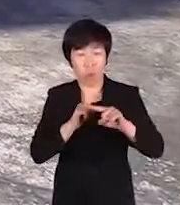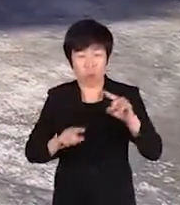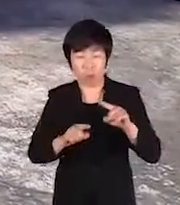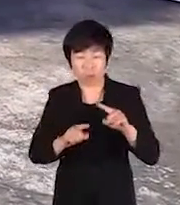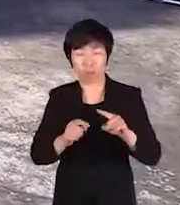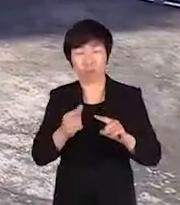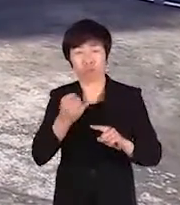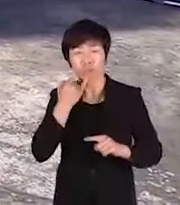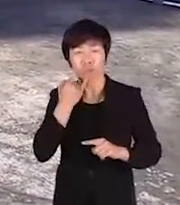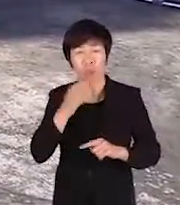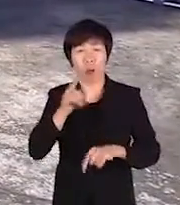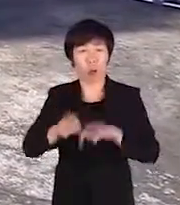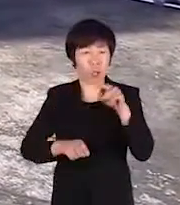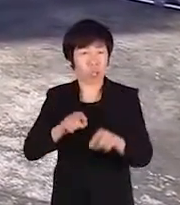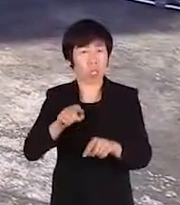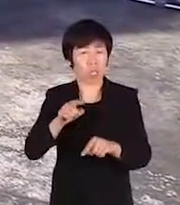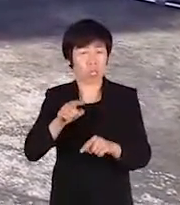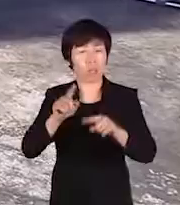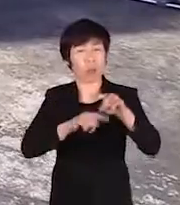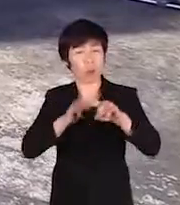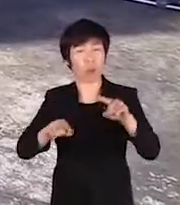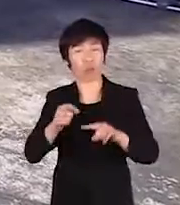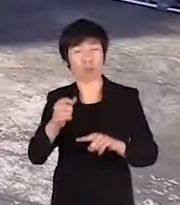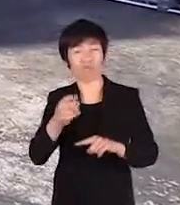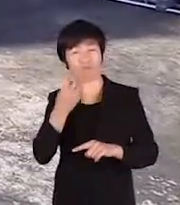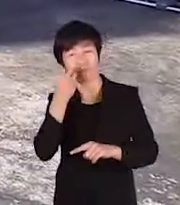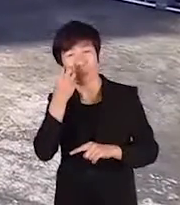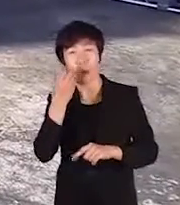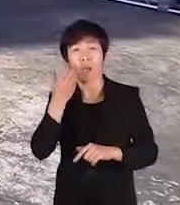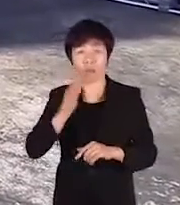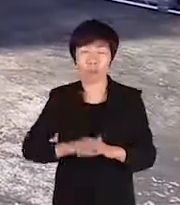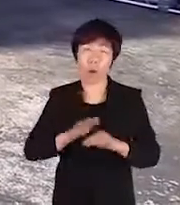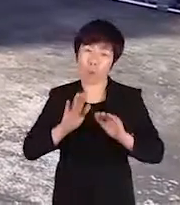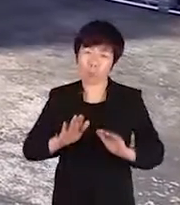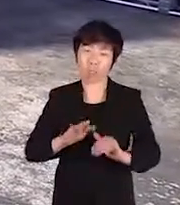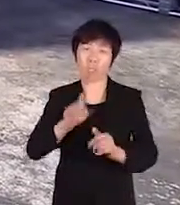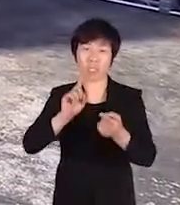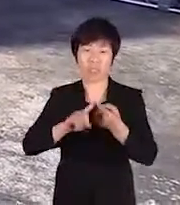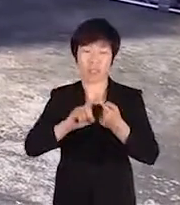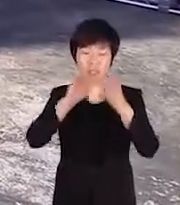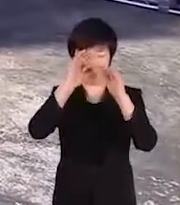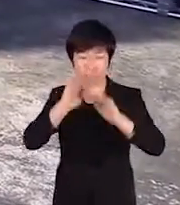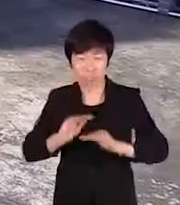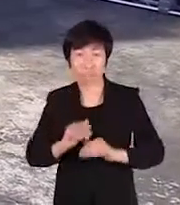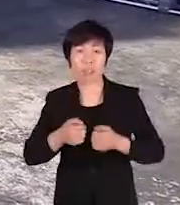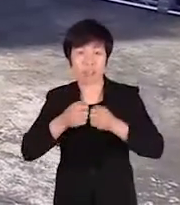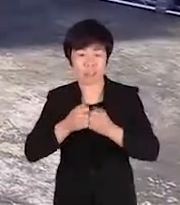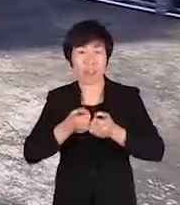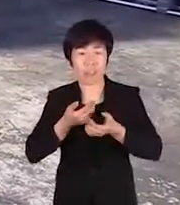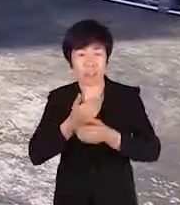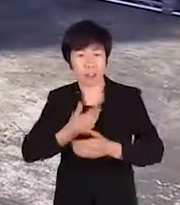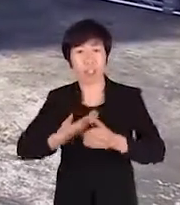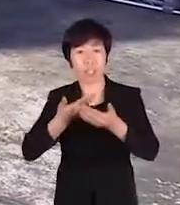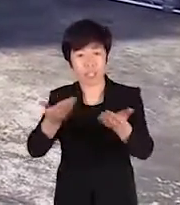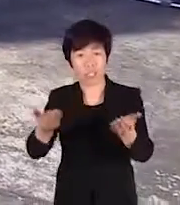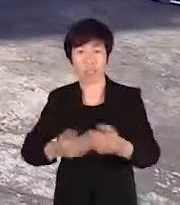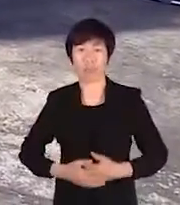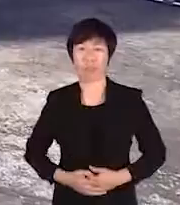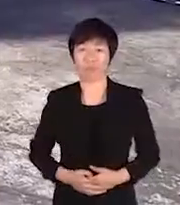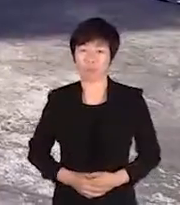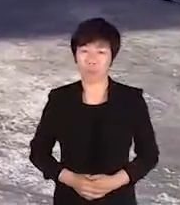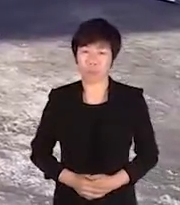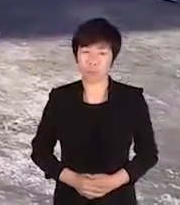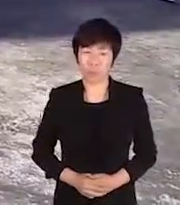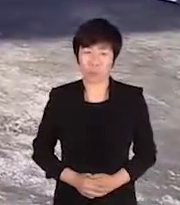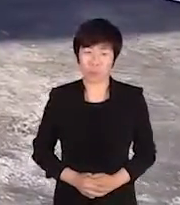걷기 대회 하면 조금 생소하시죠? 그래서 오늘은 이 걷기 대회에 대해서 제가 낱낱이 파헤쳐 보도록 하겠습니다. 함께